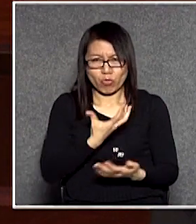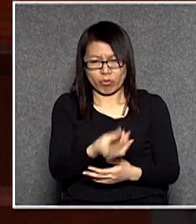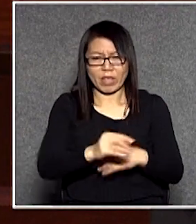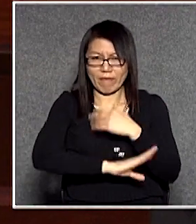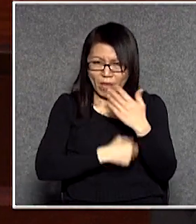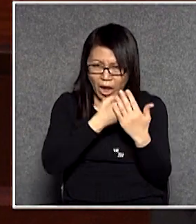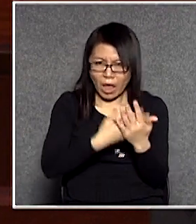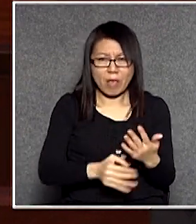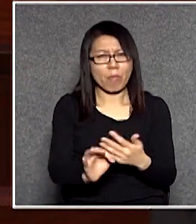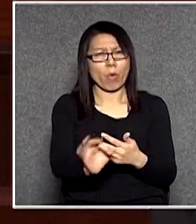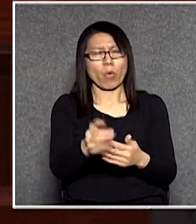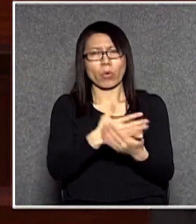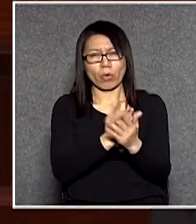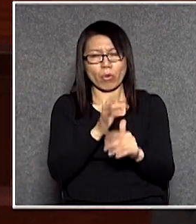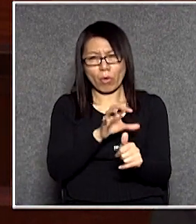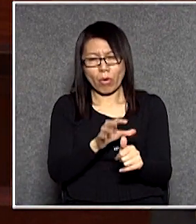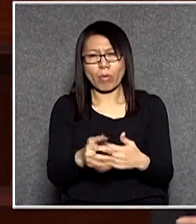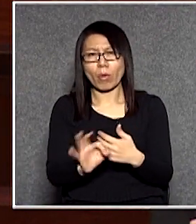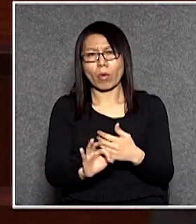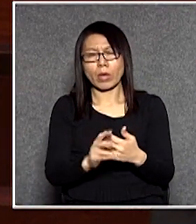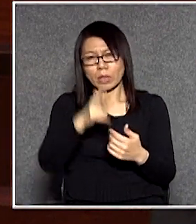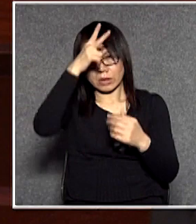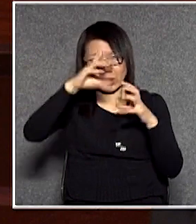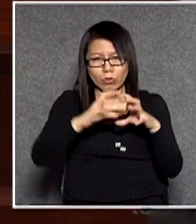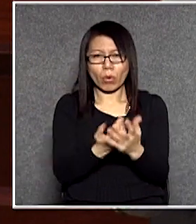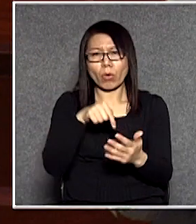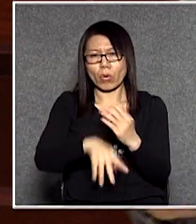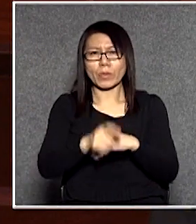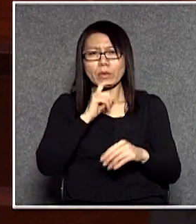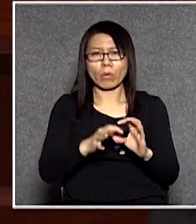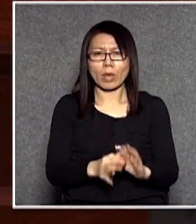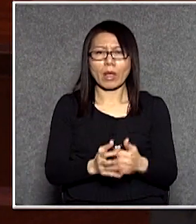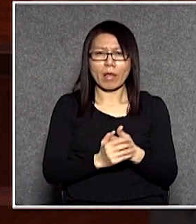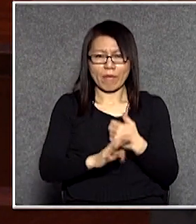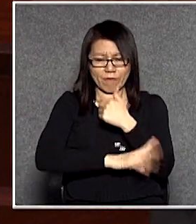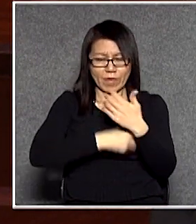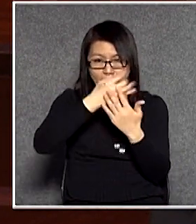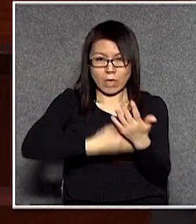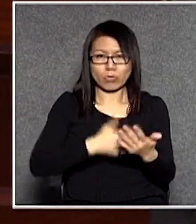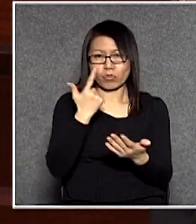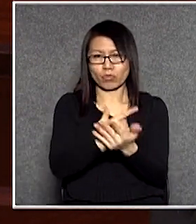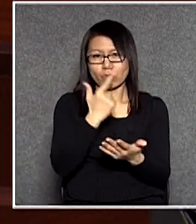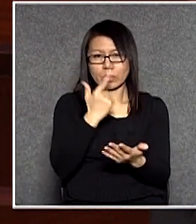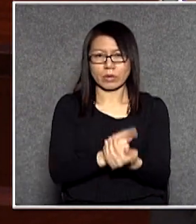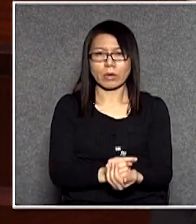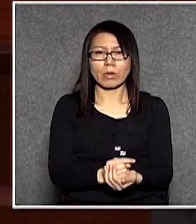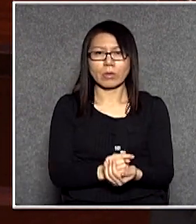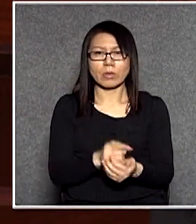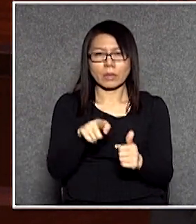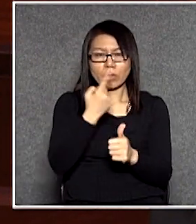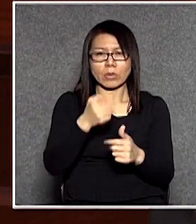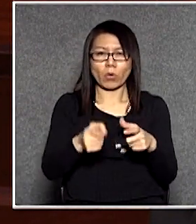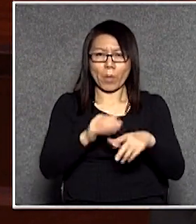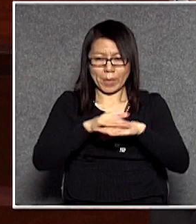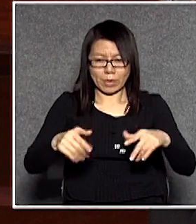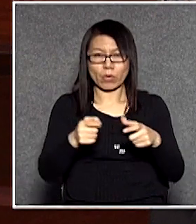吧？你對於政黨，我說政黨法最重要就是第一，就要是一個公平、公